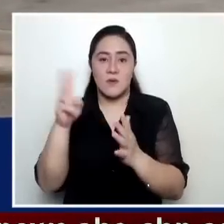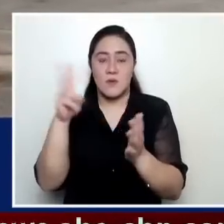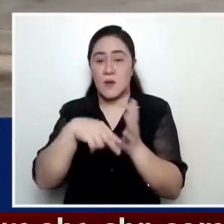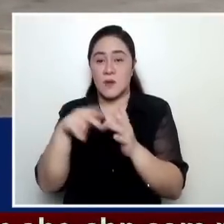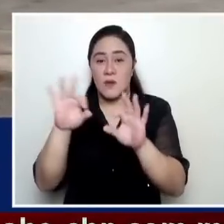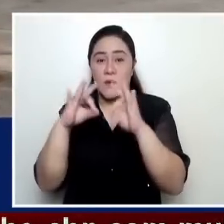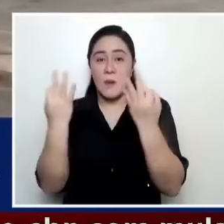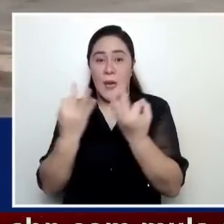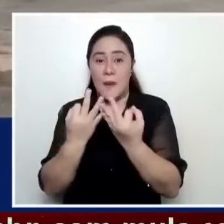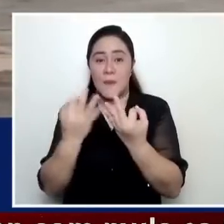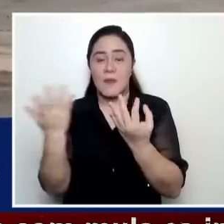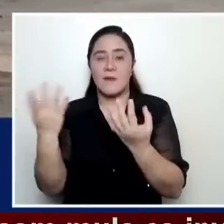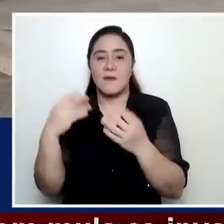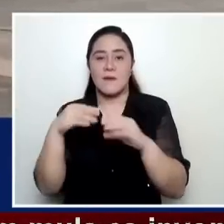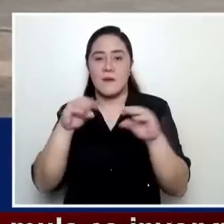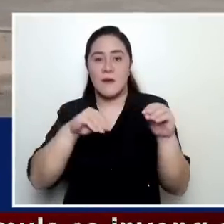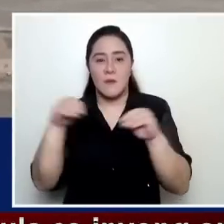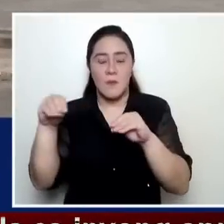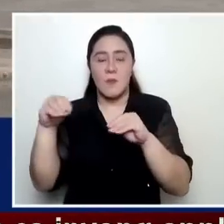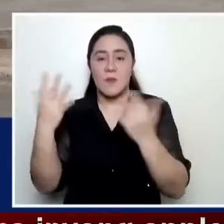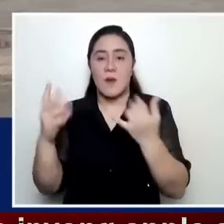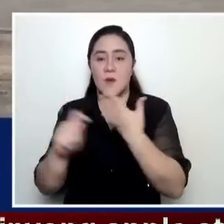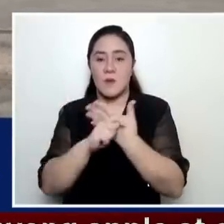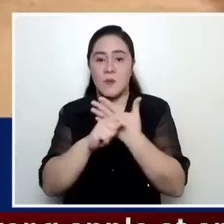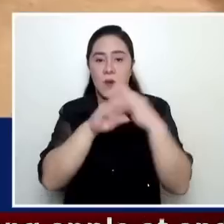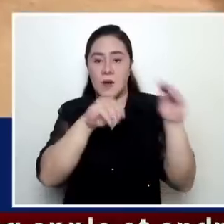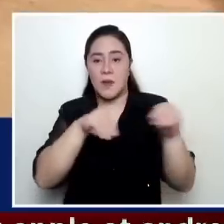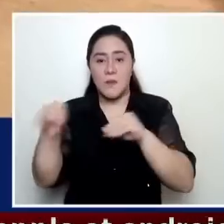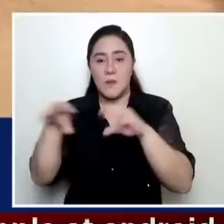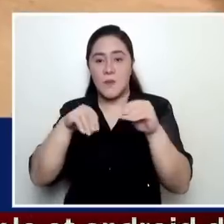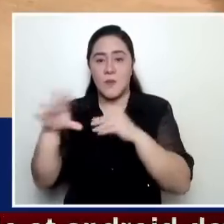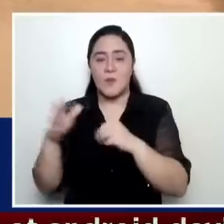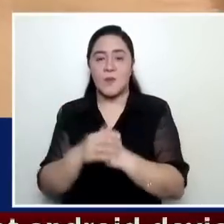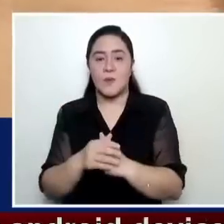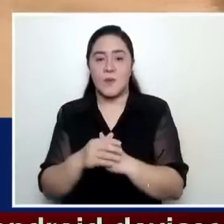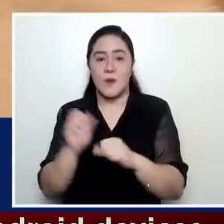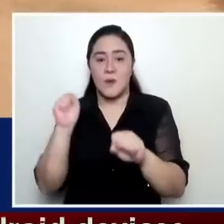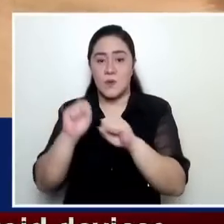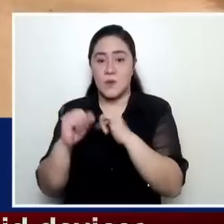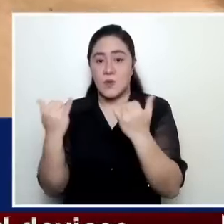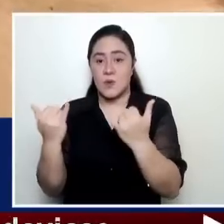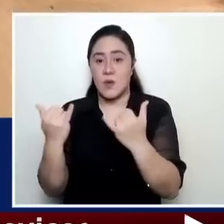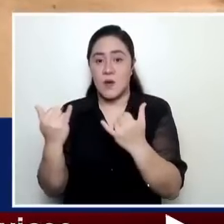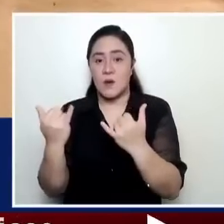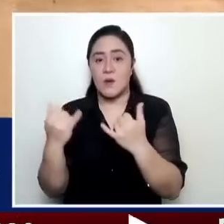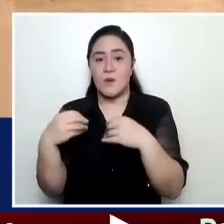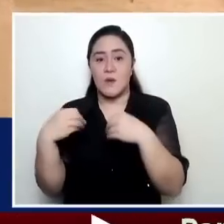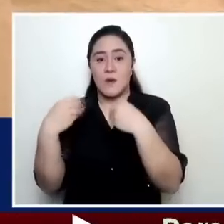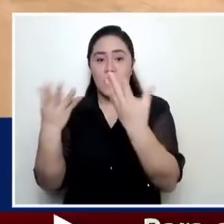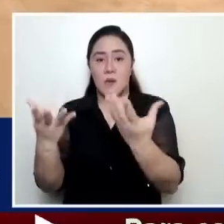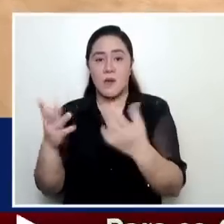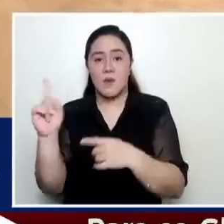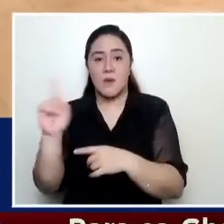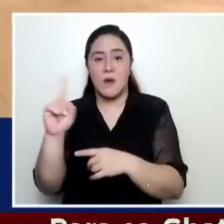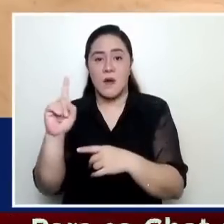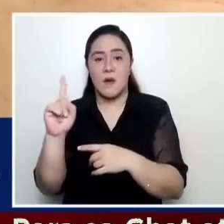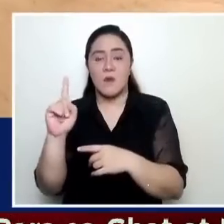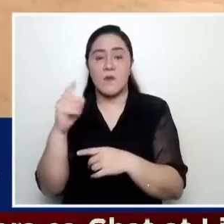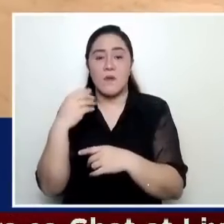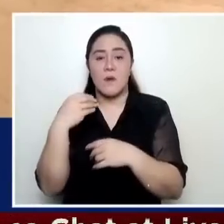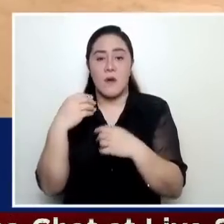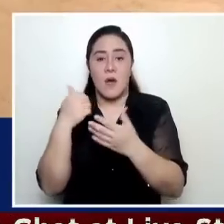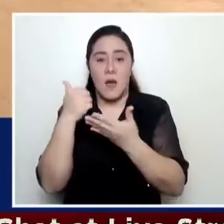natin, i-assess natin kung kailangan na makapag-provide kahit na mga trapal lang, kahit yung mga